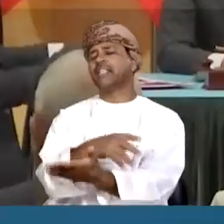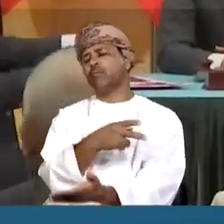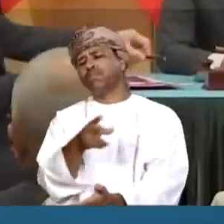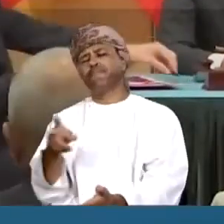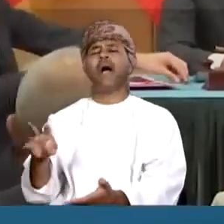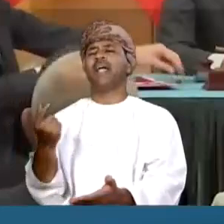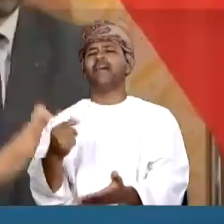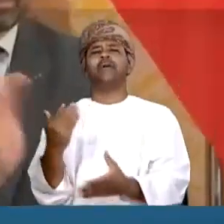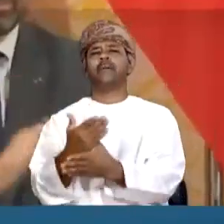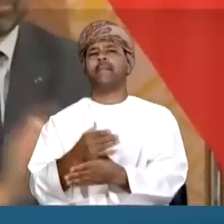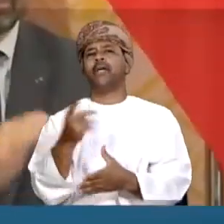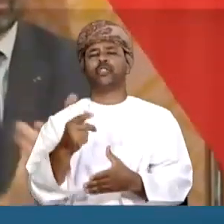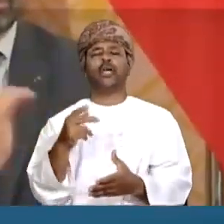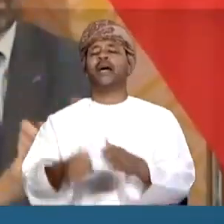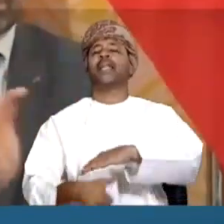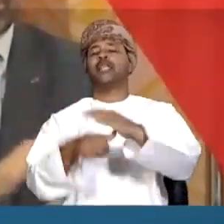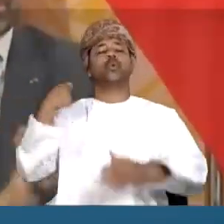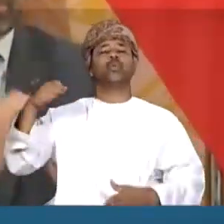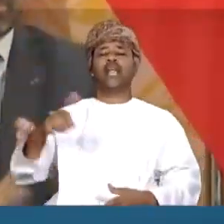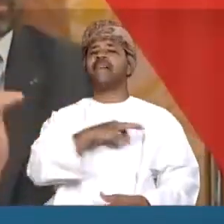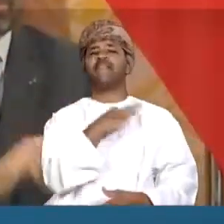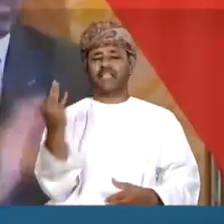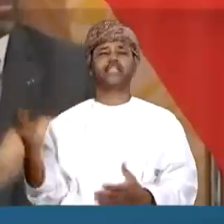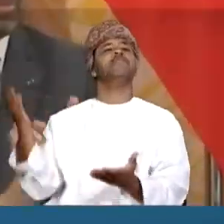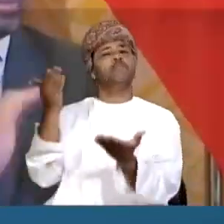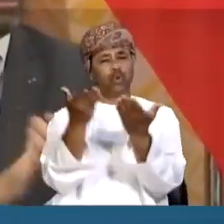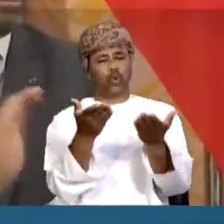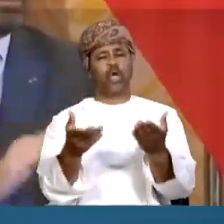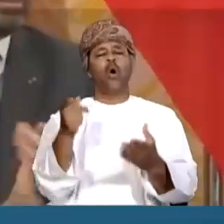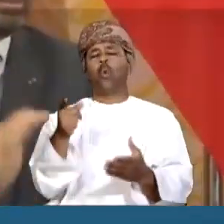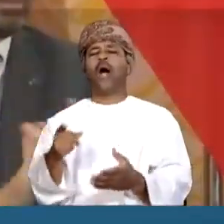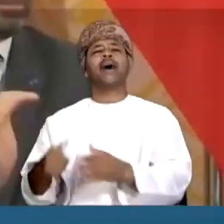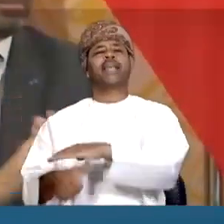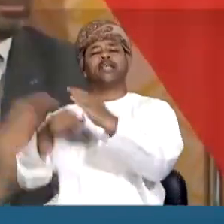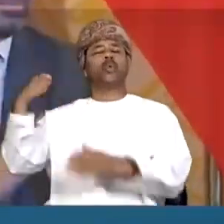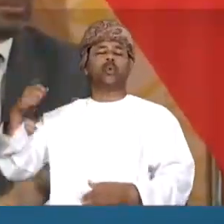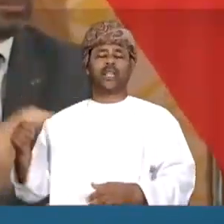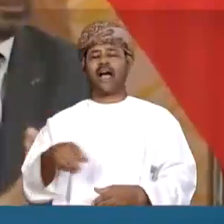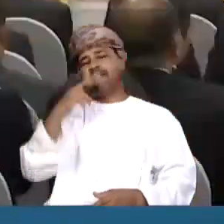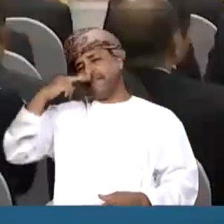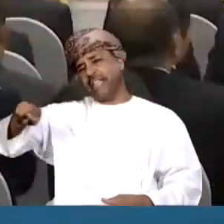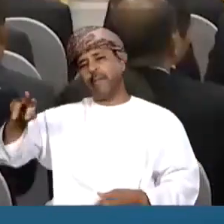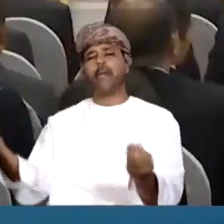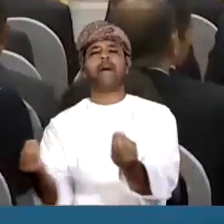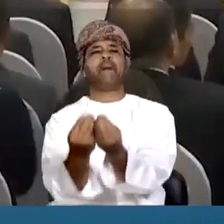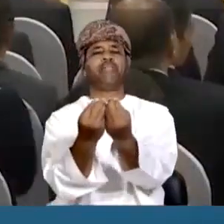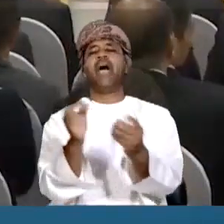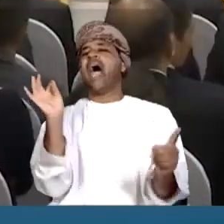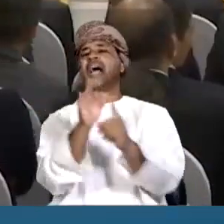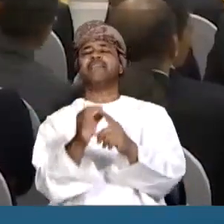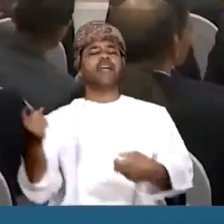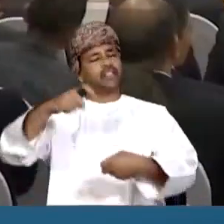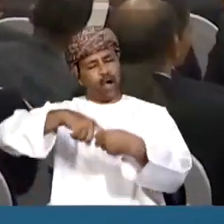في مراسم شهدها رئيس الوزراء الفرنسي إدوار فيليب ونظيره الفيتنامي غوين شوان فوك، بهدف